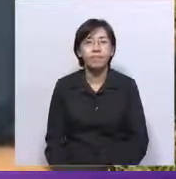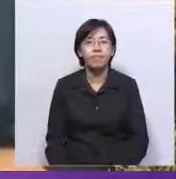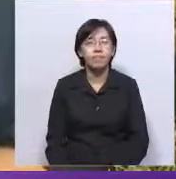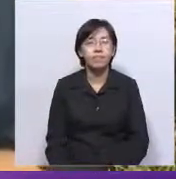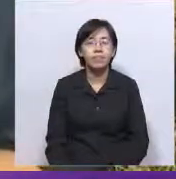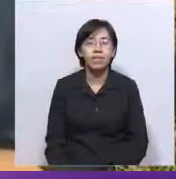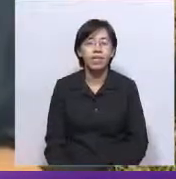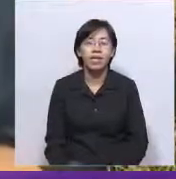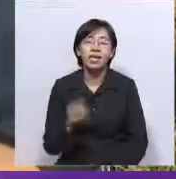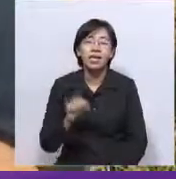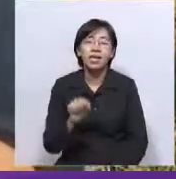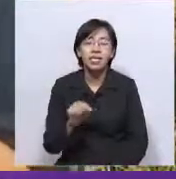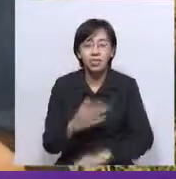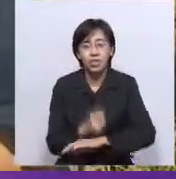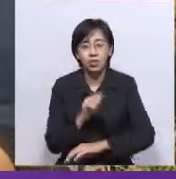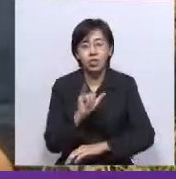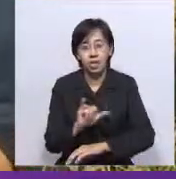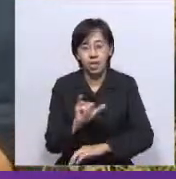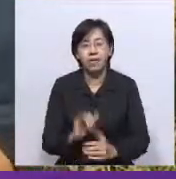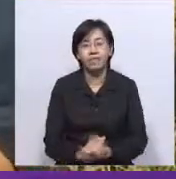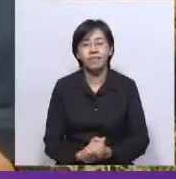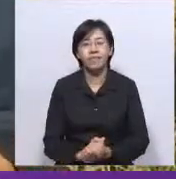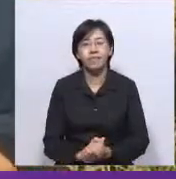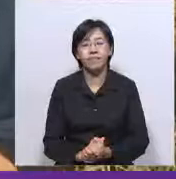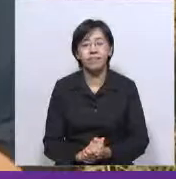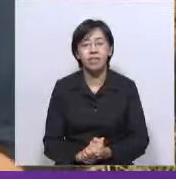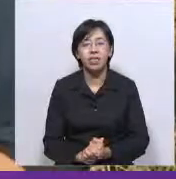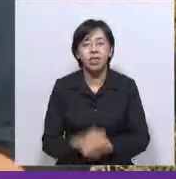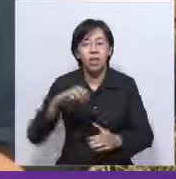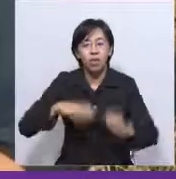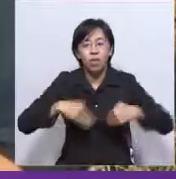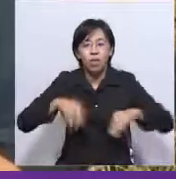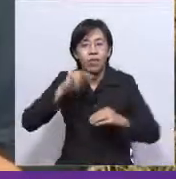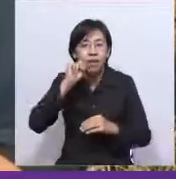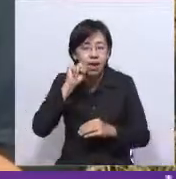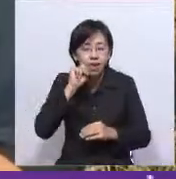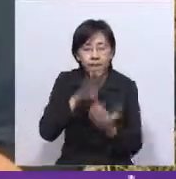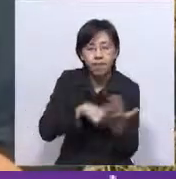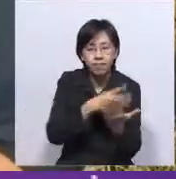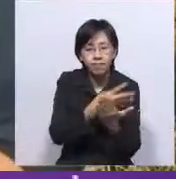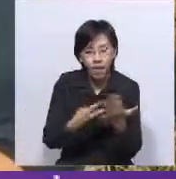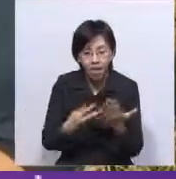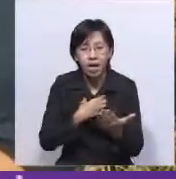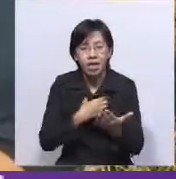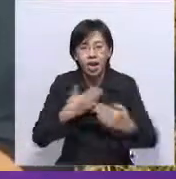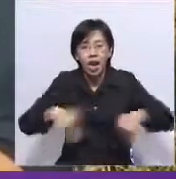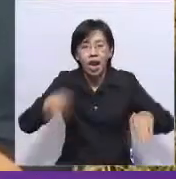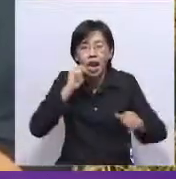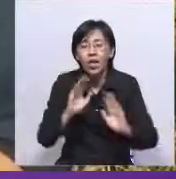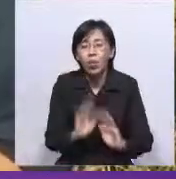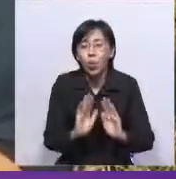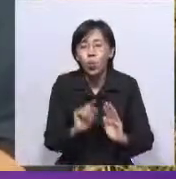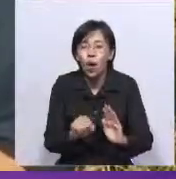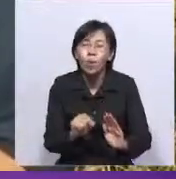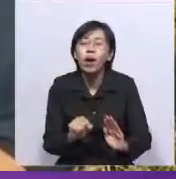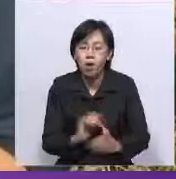ที่รับน้ำในพื้นที่จังหวัดพระนครศรีอยุธยานะคะทางด้านกรมชลประทานเองก็ได้มีแผนนะคะที่จะคงปริมาณน้ำในทุ่งรับน้